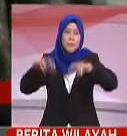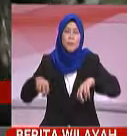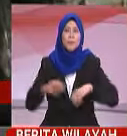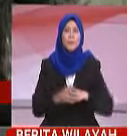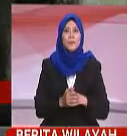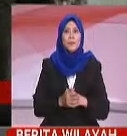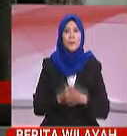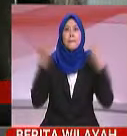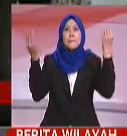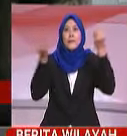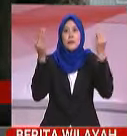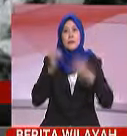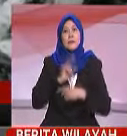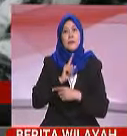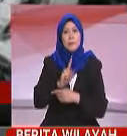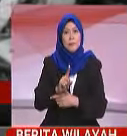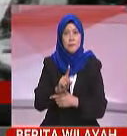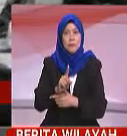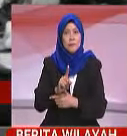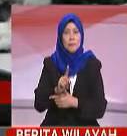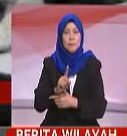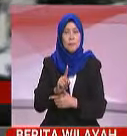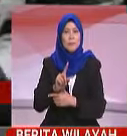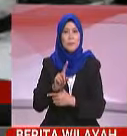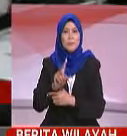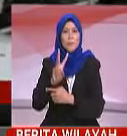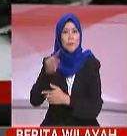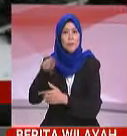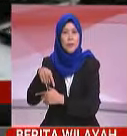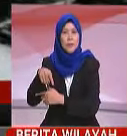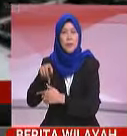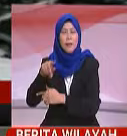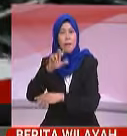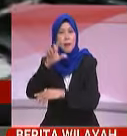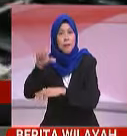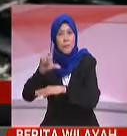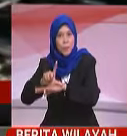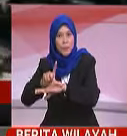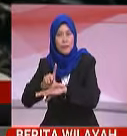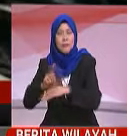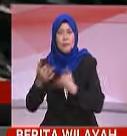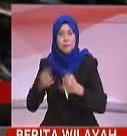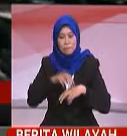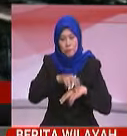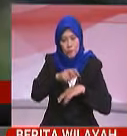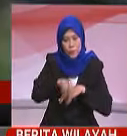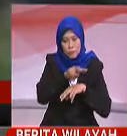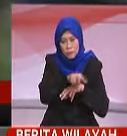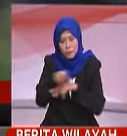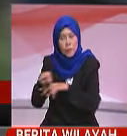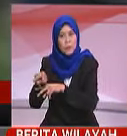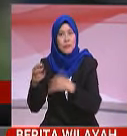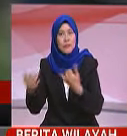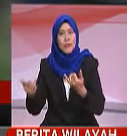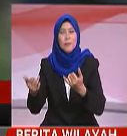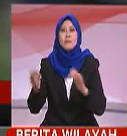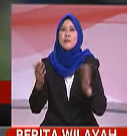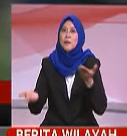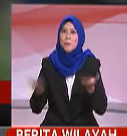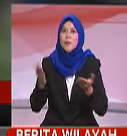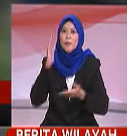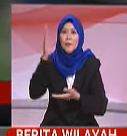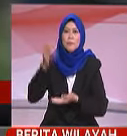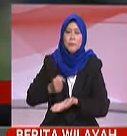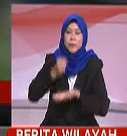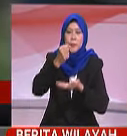sementara itu majelis agama Islam wilayah Persekutuan mawe pelabuhan yang turun Padang meninjau bagi Khan penyaluran